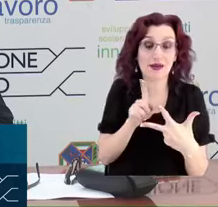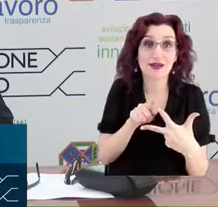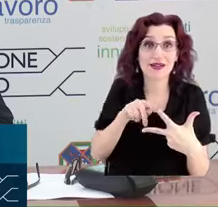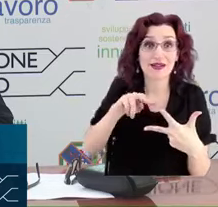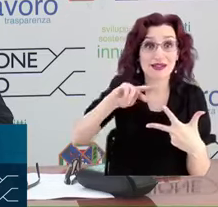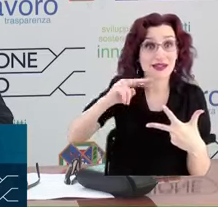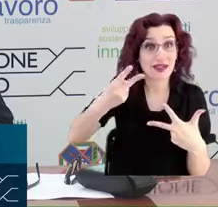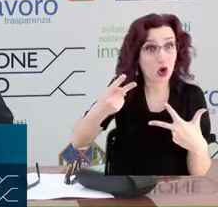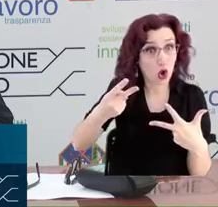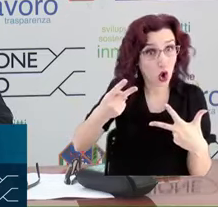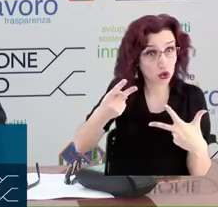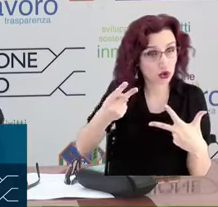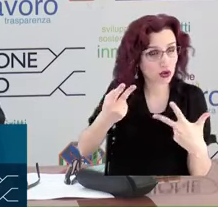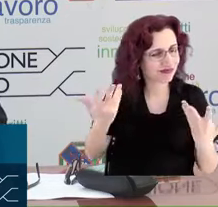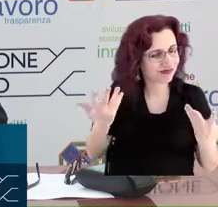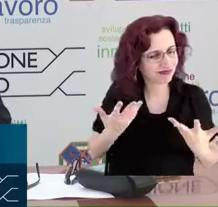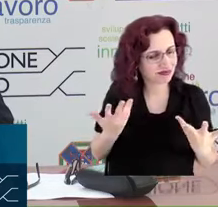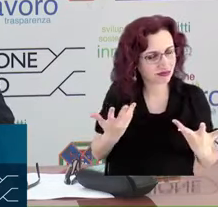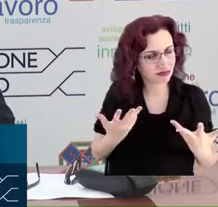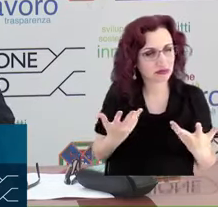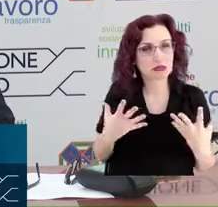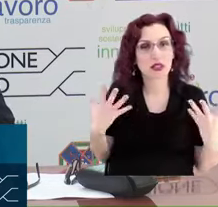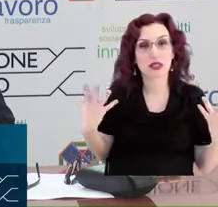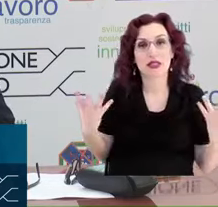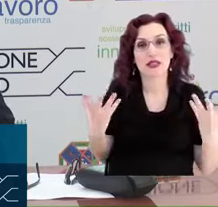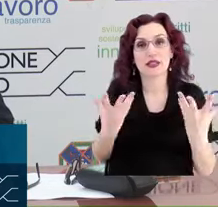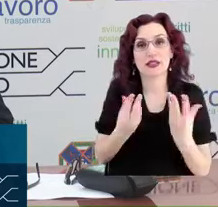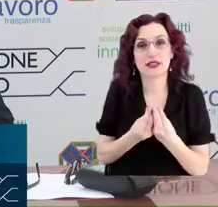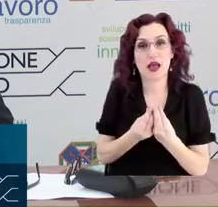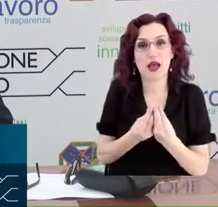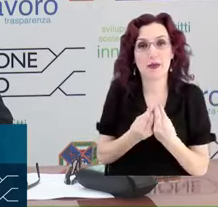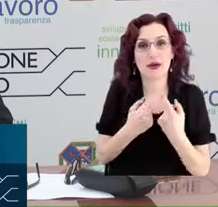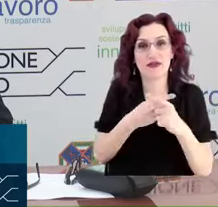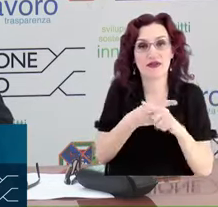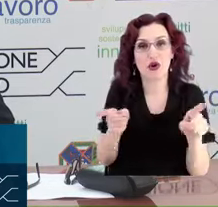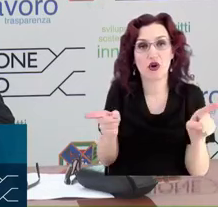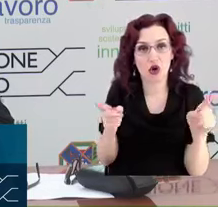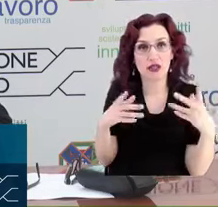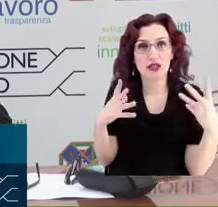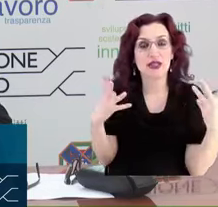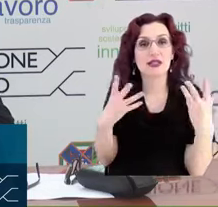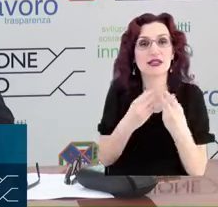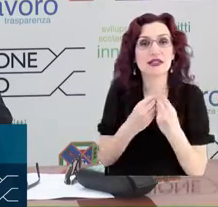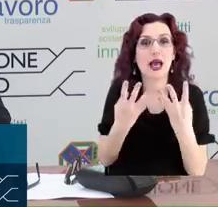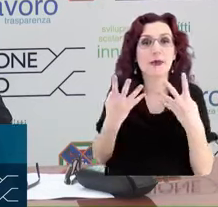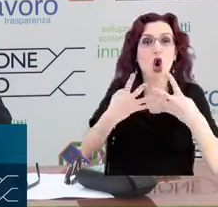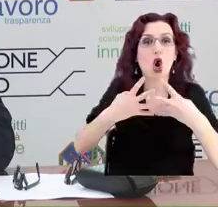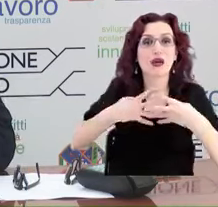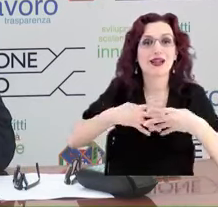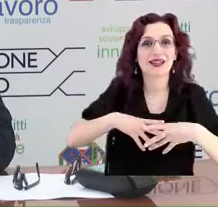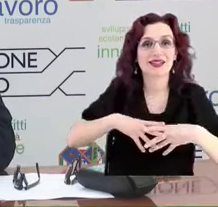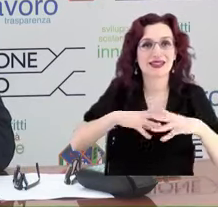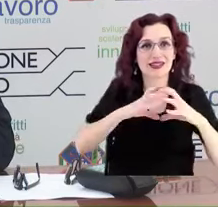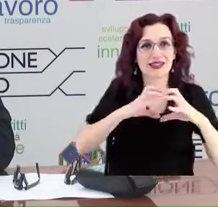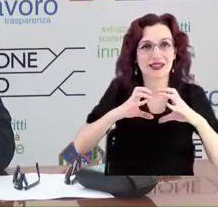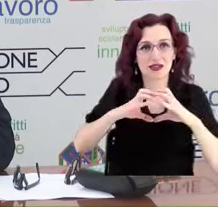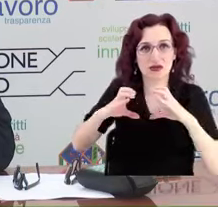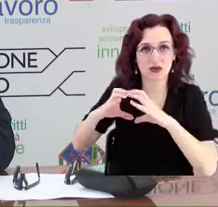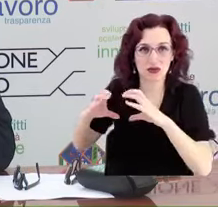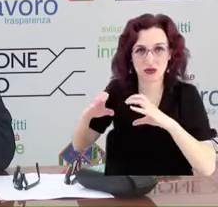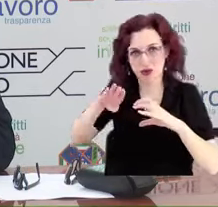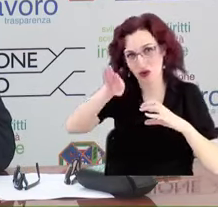fatto che assieme a voi assieme alle organizzazioni datoriali tutte nessuna esclusa e chi vi ha